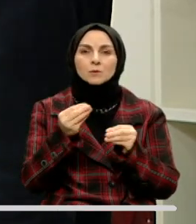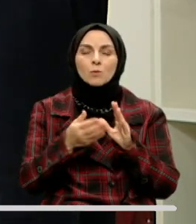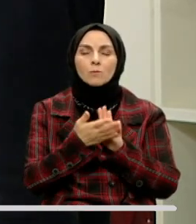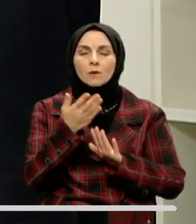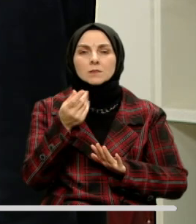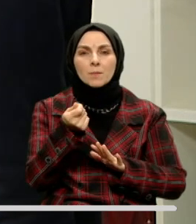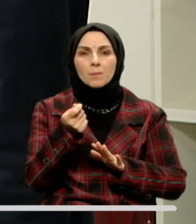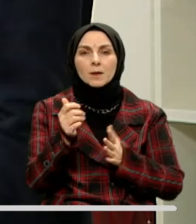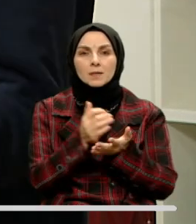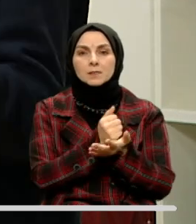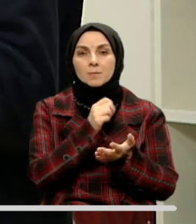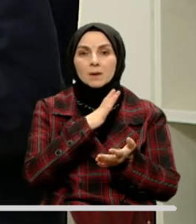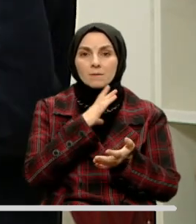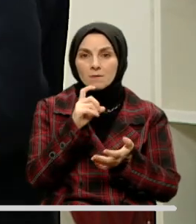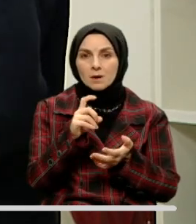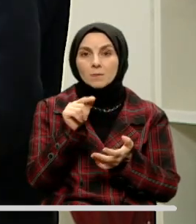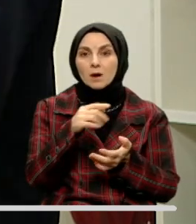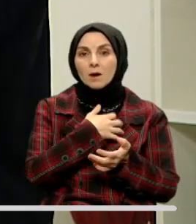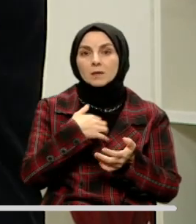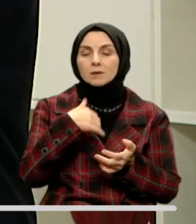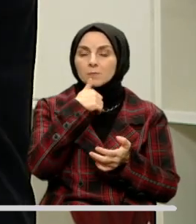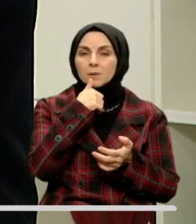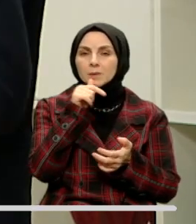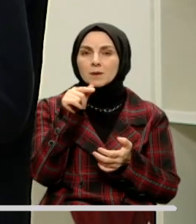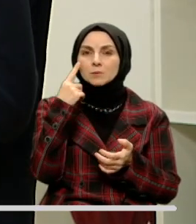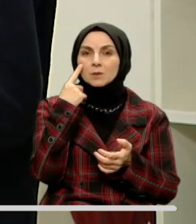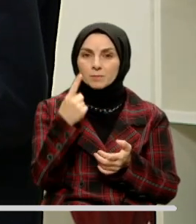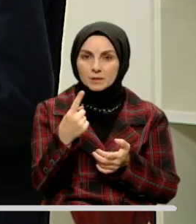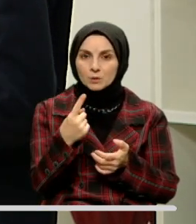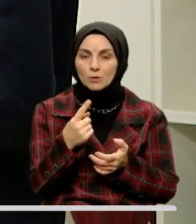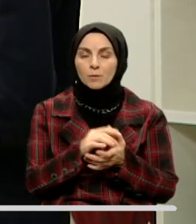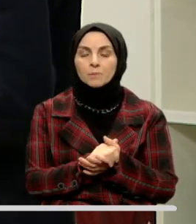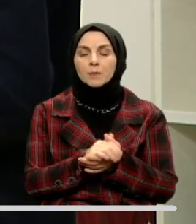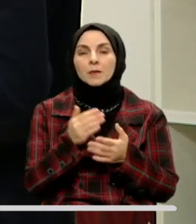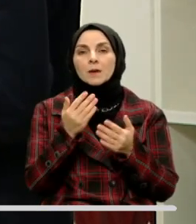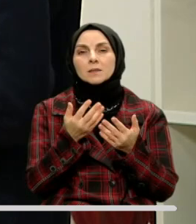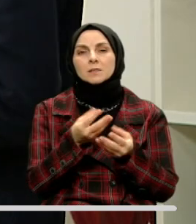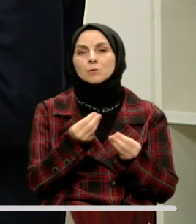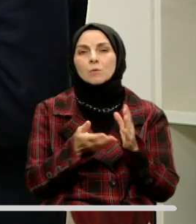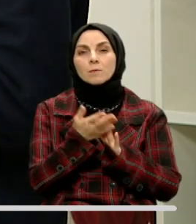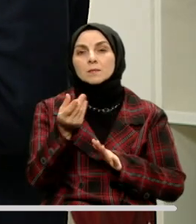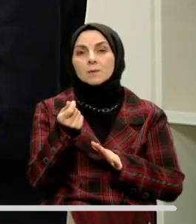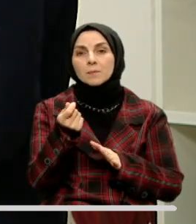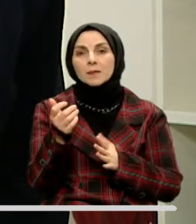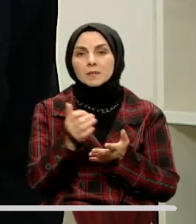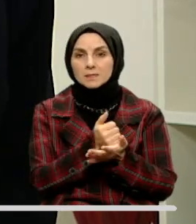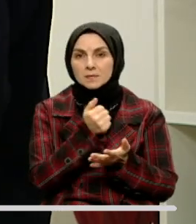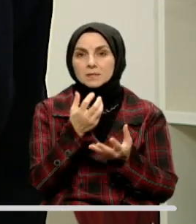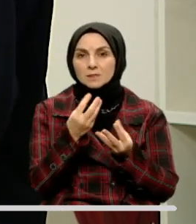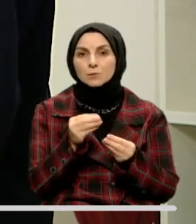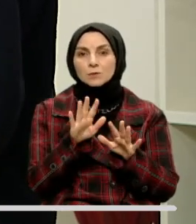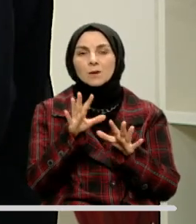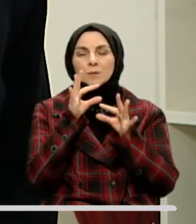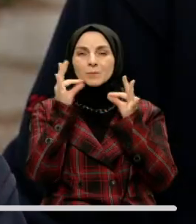kazanacağını bakıyorlar biraz. Özellikle anne babalar işte bak daha işte gelirin olur vesaire. Ama aslında mutlu olmayı